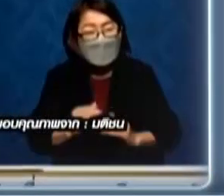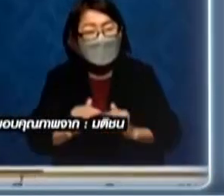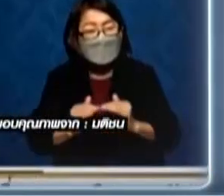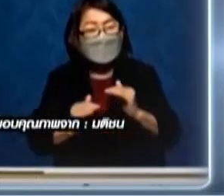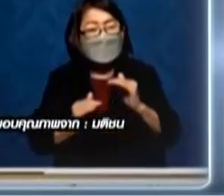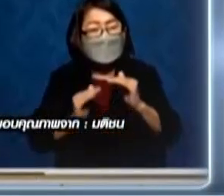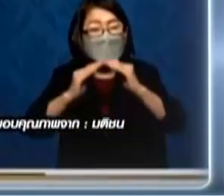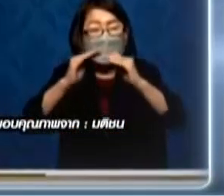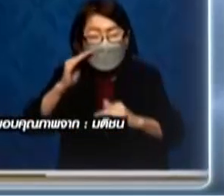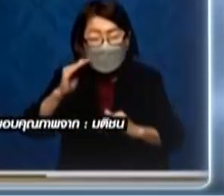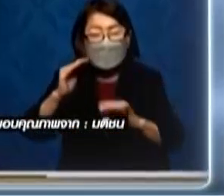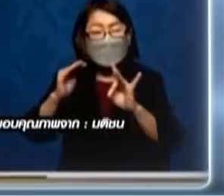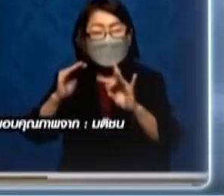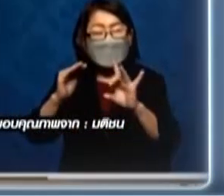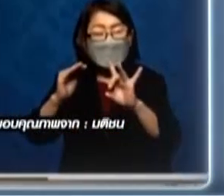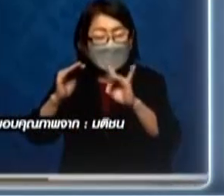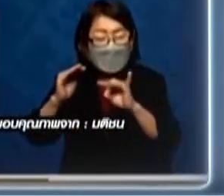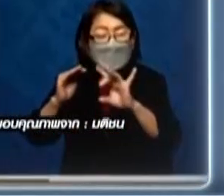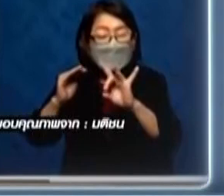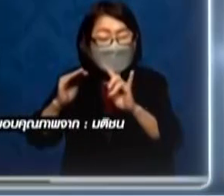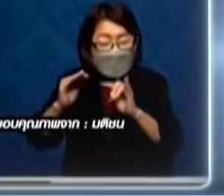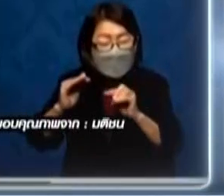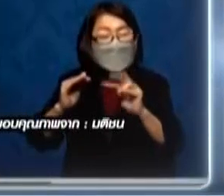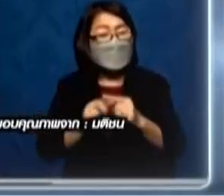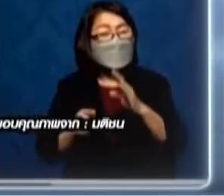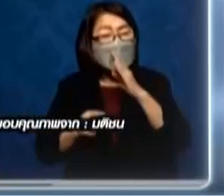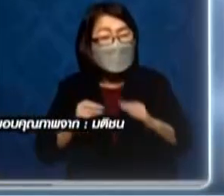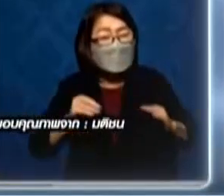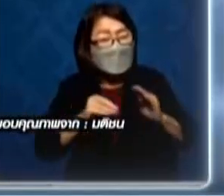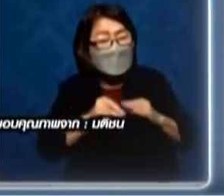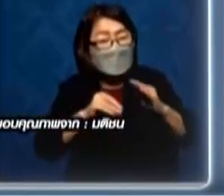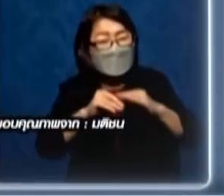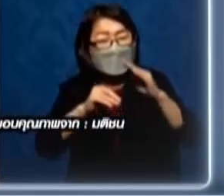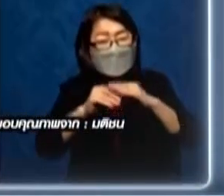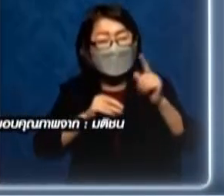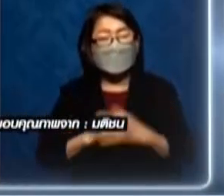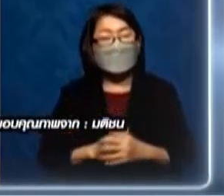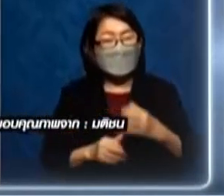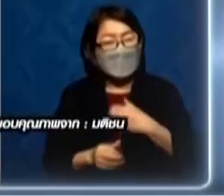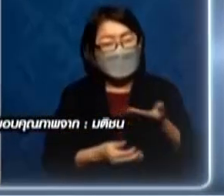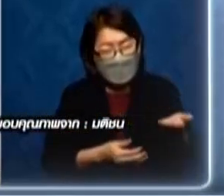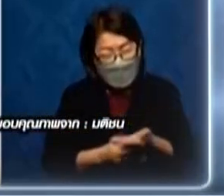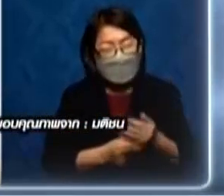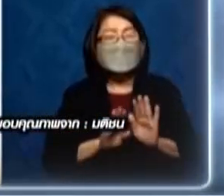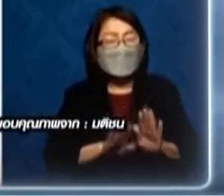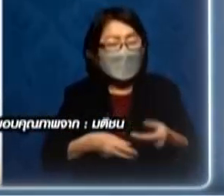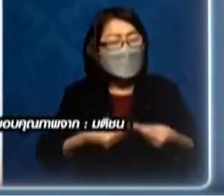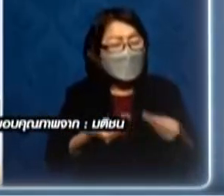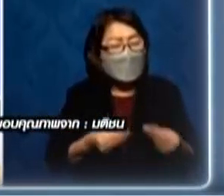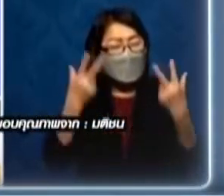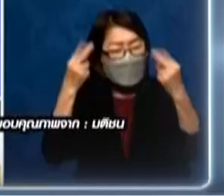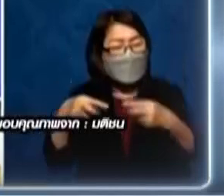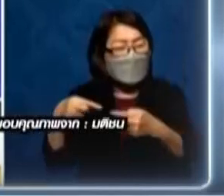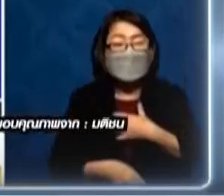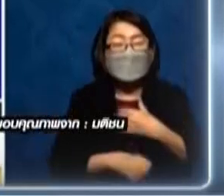85เราอยู่ที่อันดับ85ในประเทศที่มีการคอร์รัปชันมาถึงคนพลเอกประยุทธ์อุ้ยอันดับเราดีขึ้น อ ันดับเราดีขึ้นเป็นที่